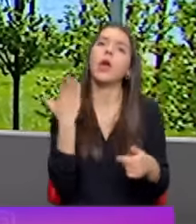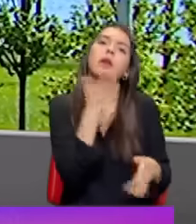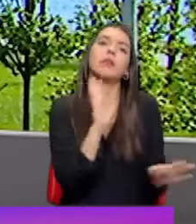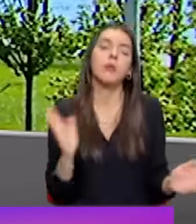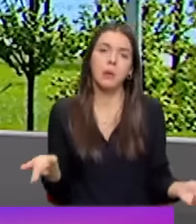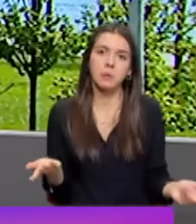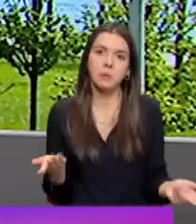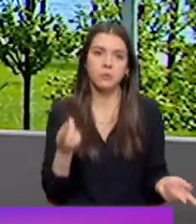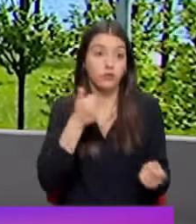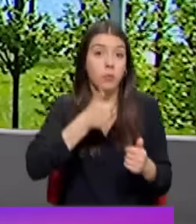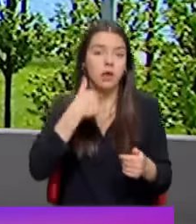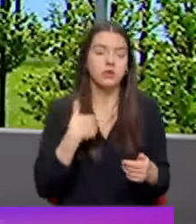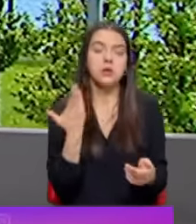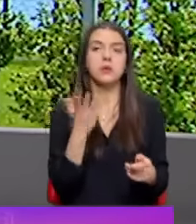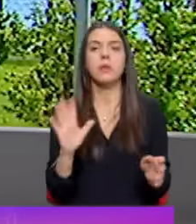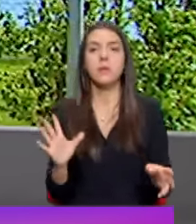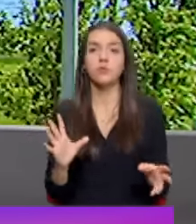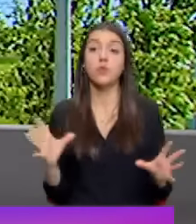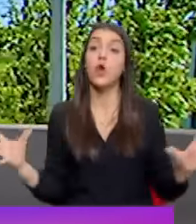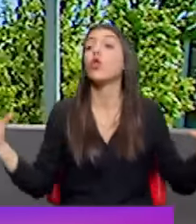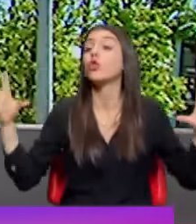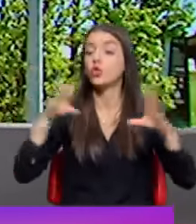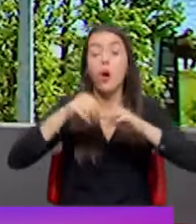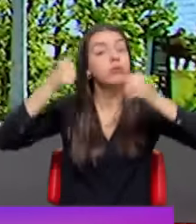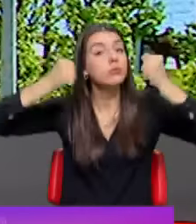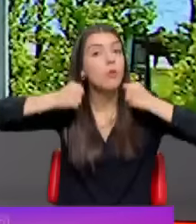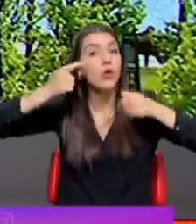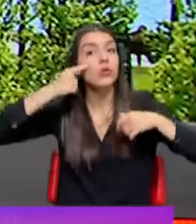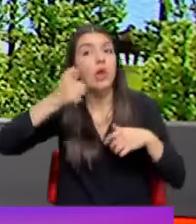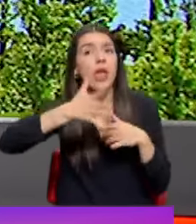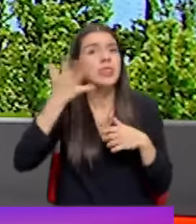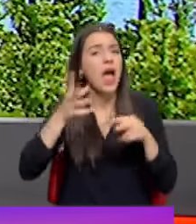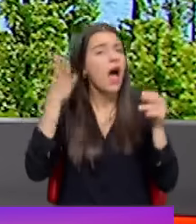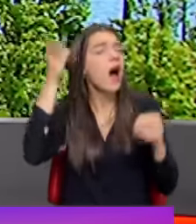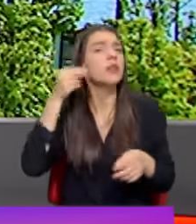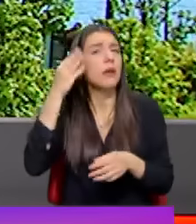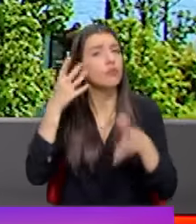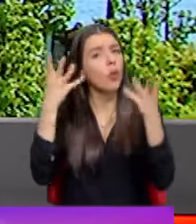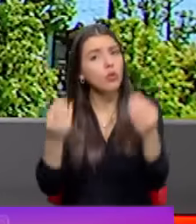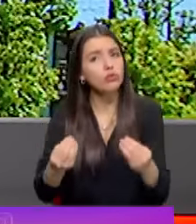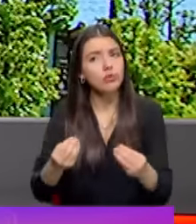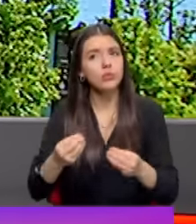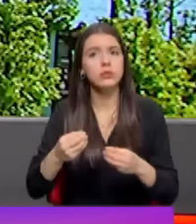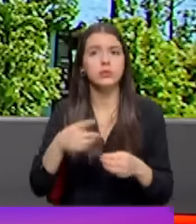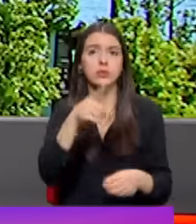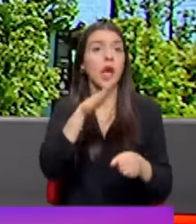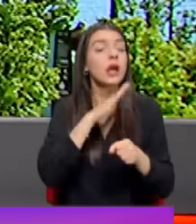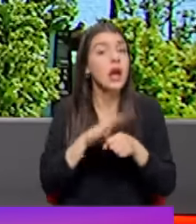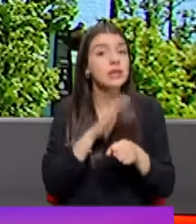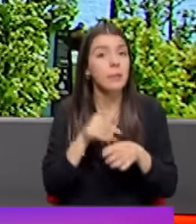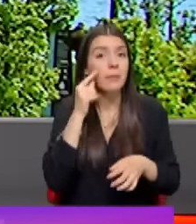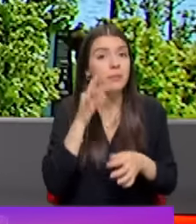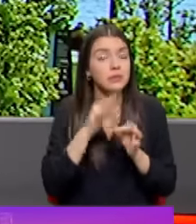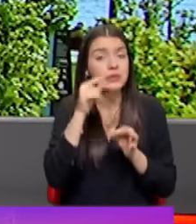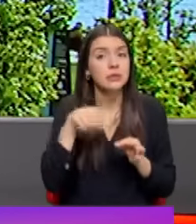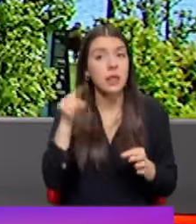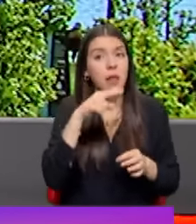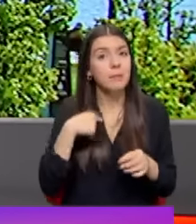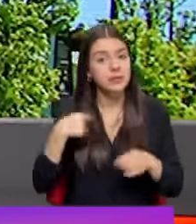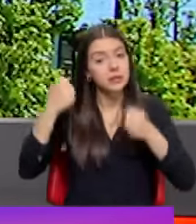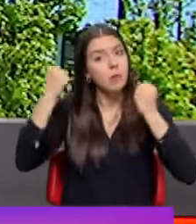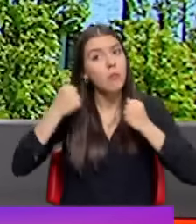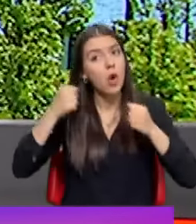Ama bilmiyorum toplu halde bir boykot bu anlamda ne kadar anlamlı olur, Kasaplar biliyorsunuz biz de boykota